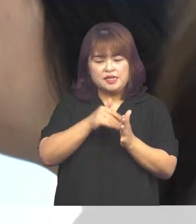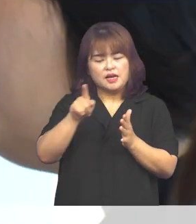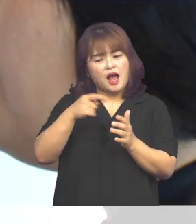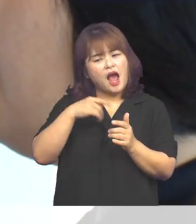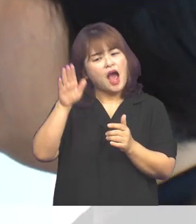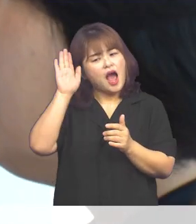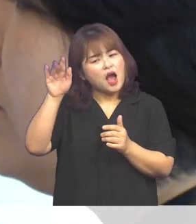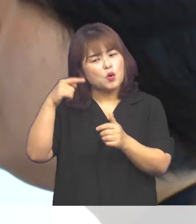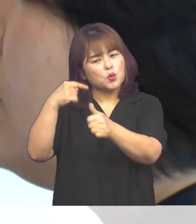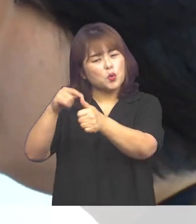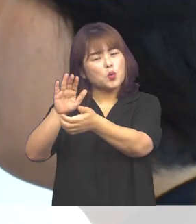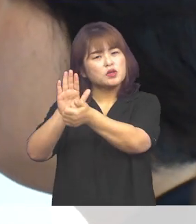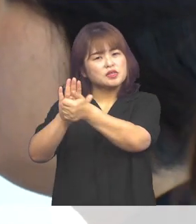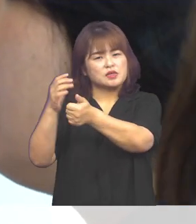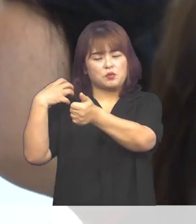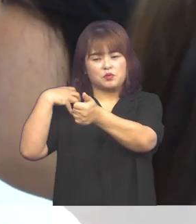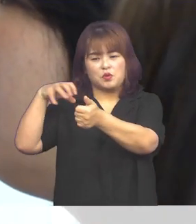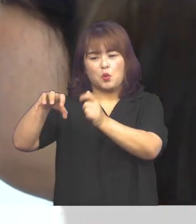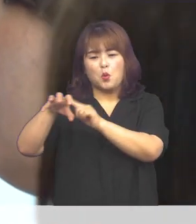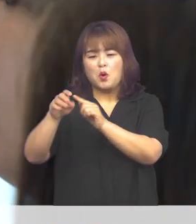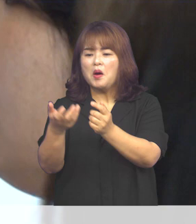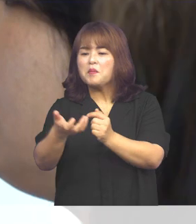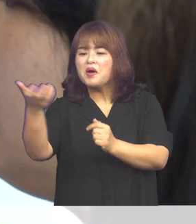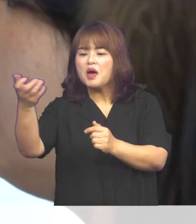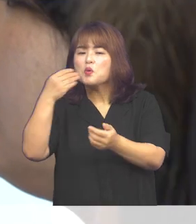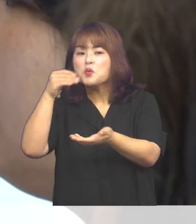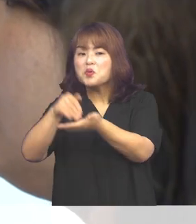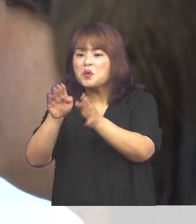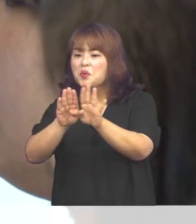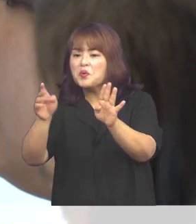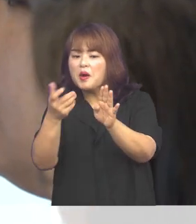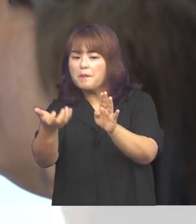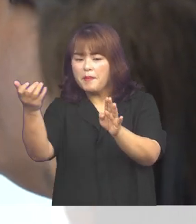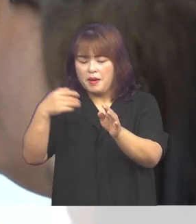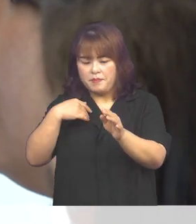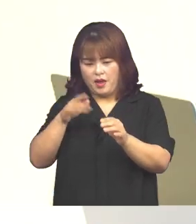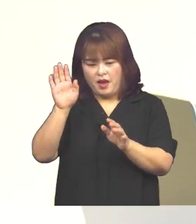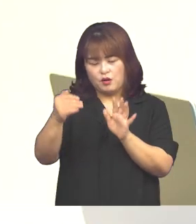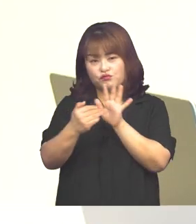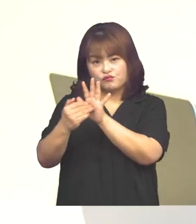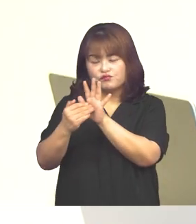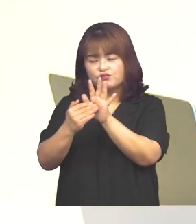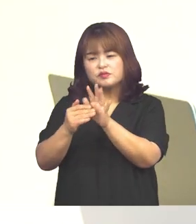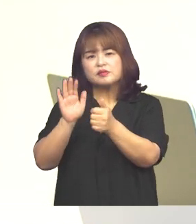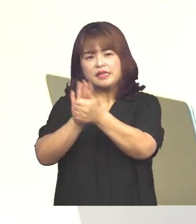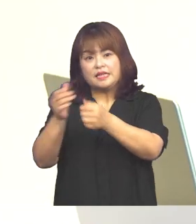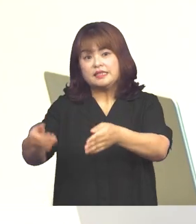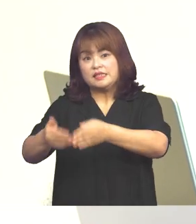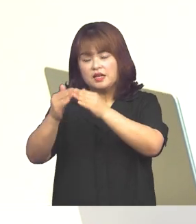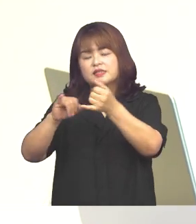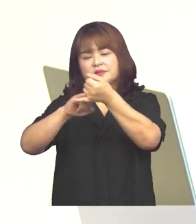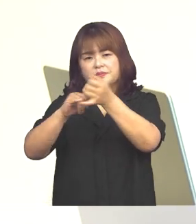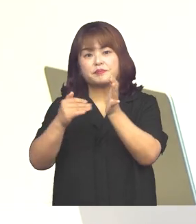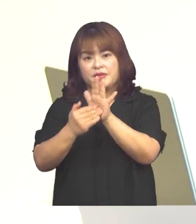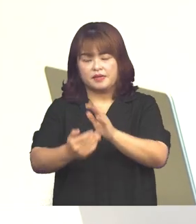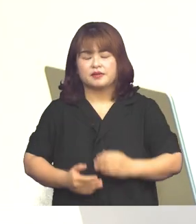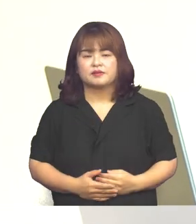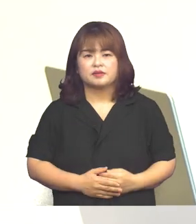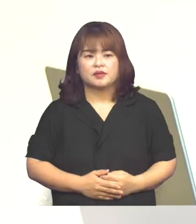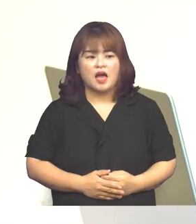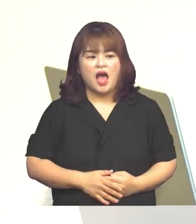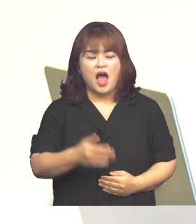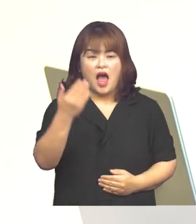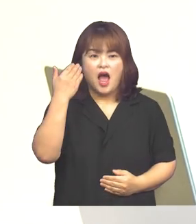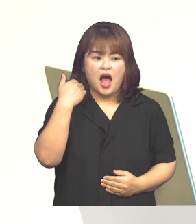시가 인도와 안전펜슬을 재설치하는 것을 추진하겠다고 말했습니다. 실리초와 죽전초 학부모 대표는